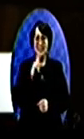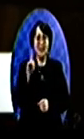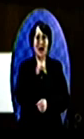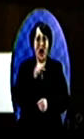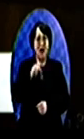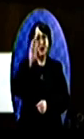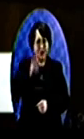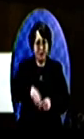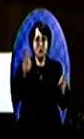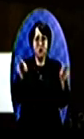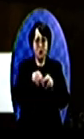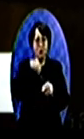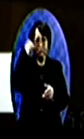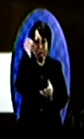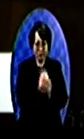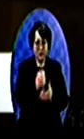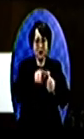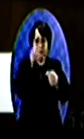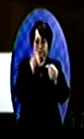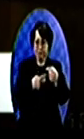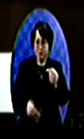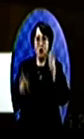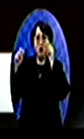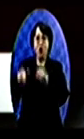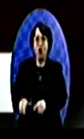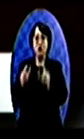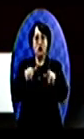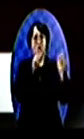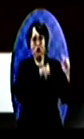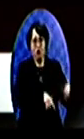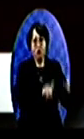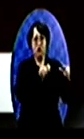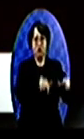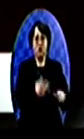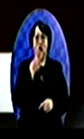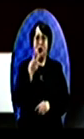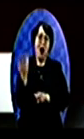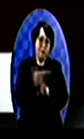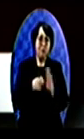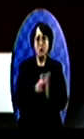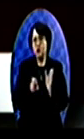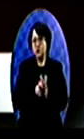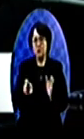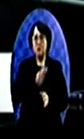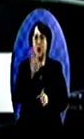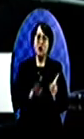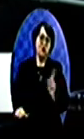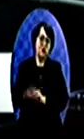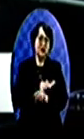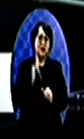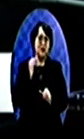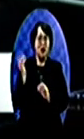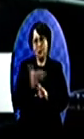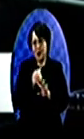энэ хоёр голыг хамгаалтын ус авахд бүрэн боломжтой. Яг энэ маргаантай байдлыг зөвсөлж байгаль орчноо хэрхэн хамгаалах